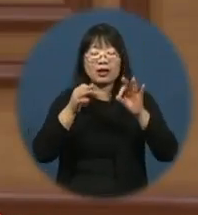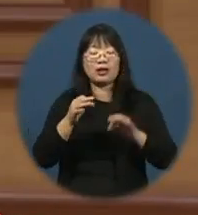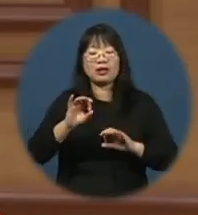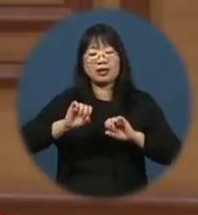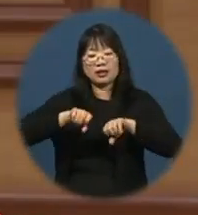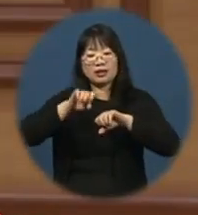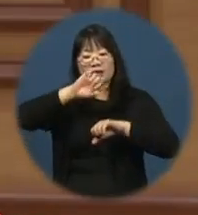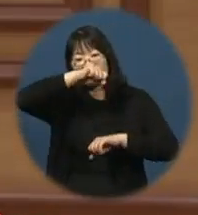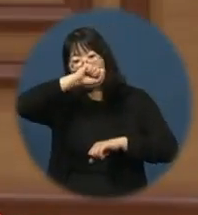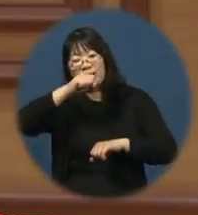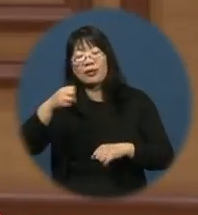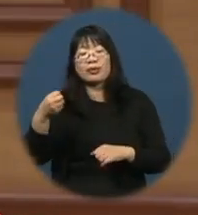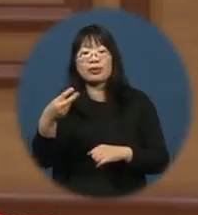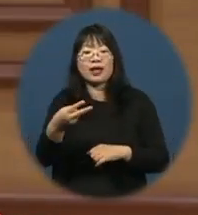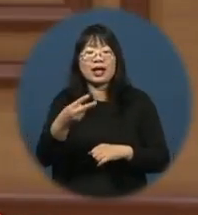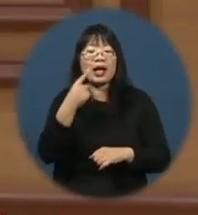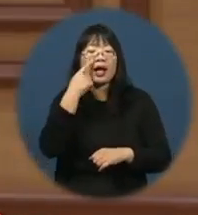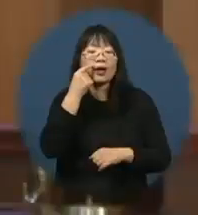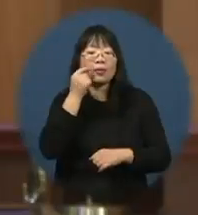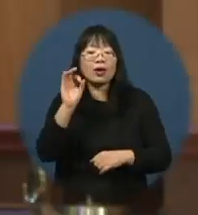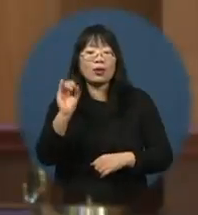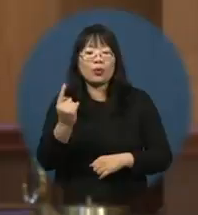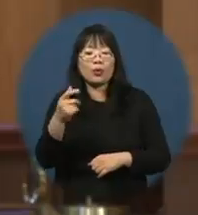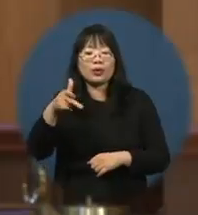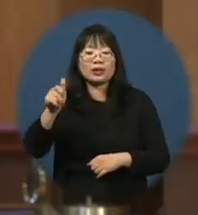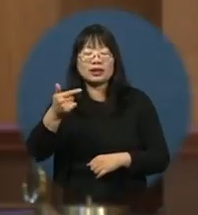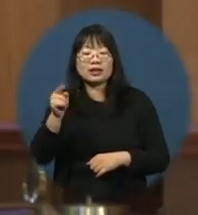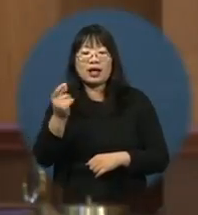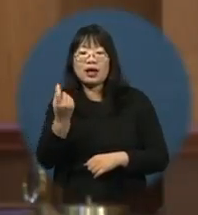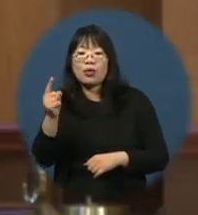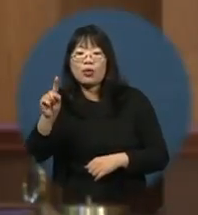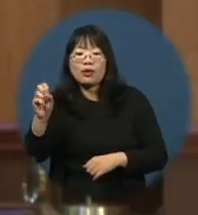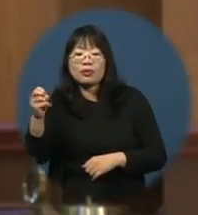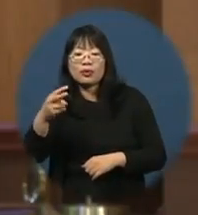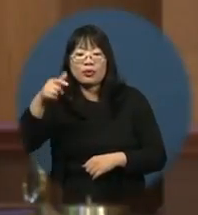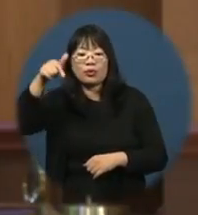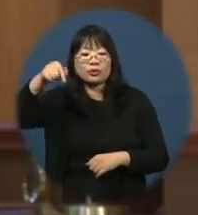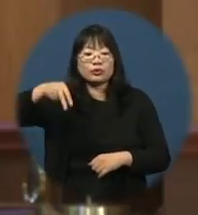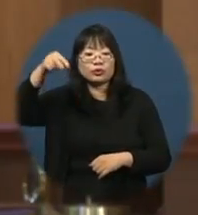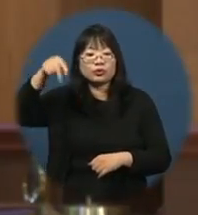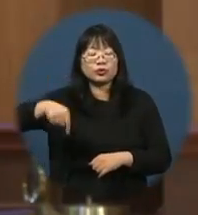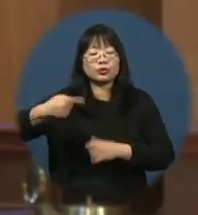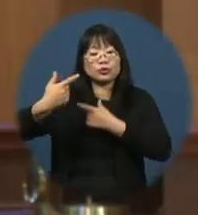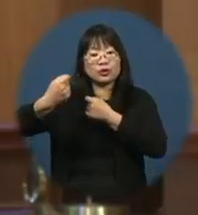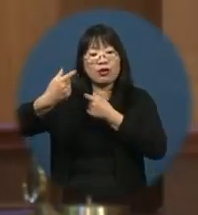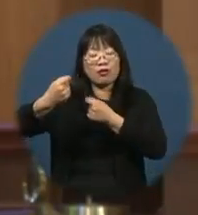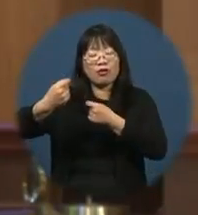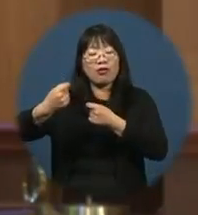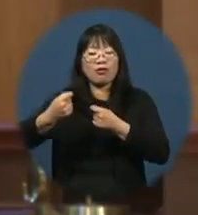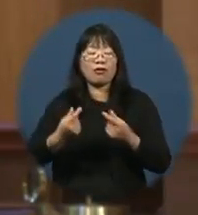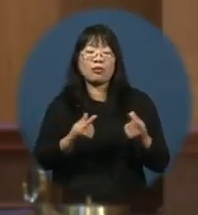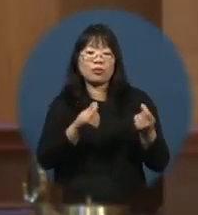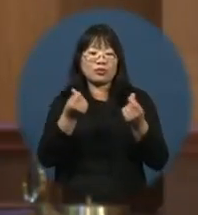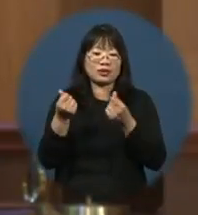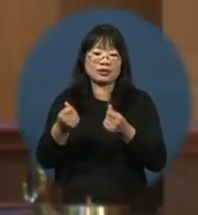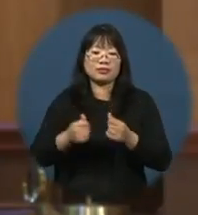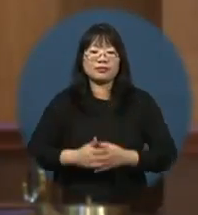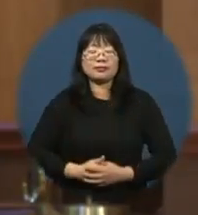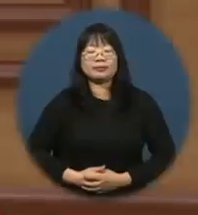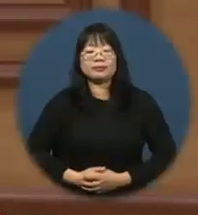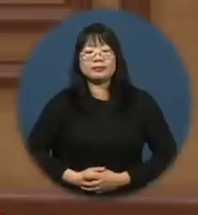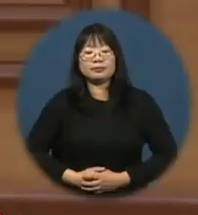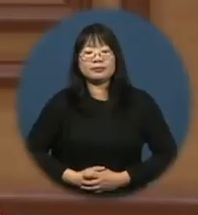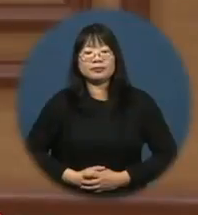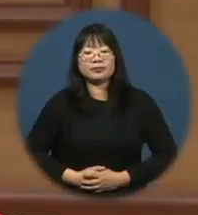타이완이라든지 또는 일본의 오키나와 심지어는 뭐 규슈가 뭐 그럴 정도가 될 것 같은 생각이